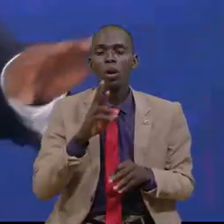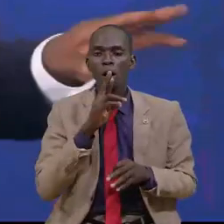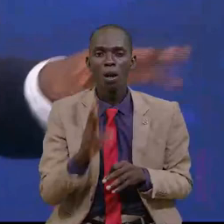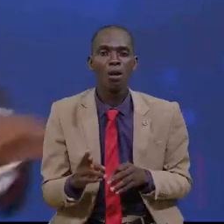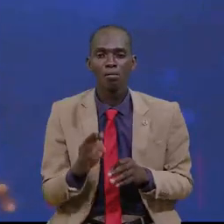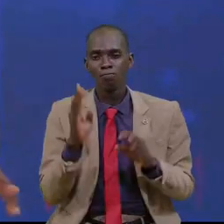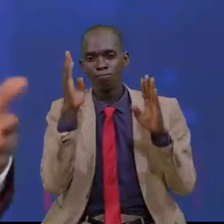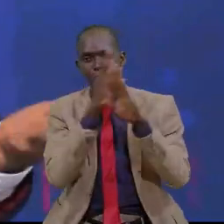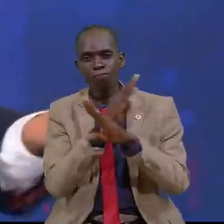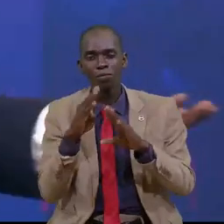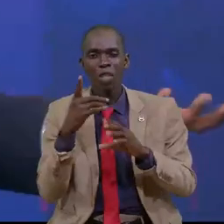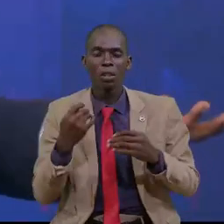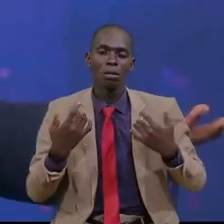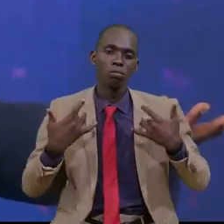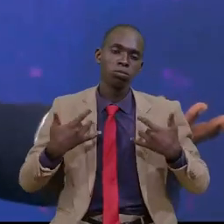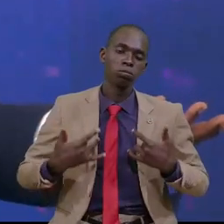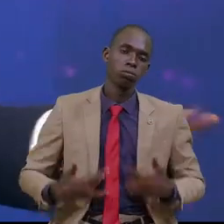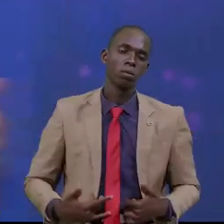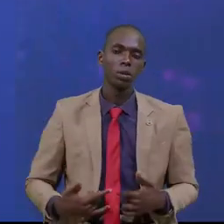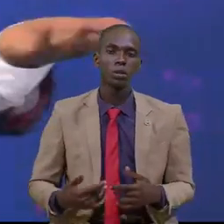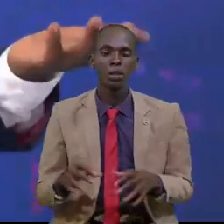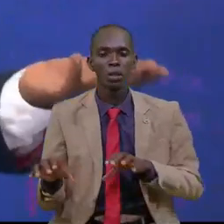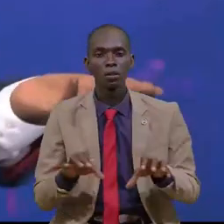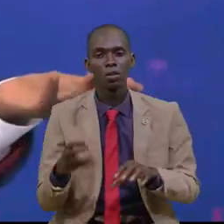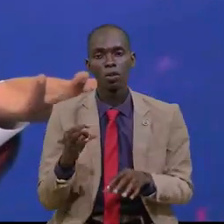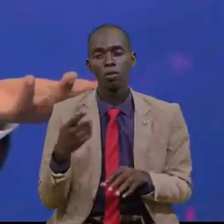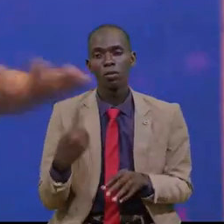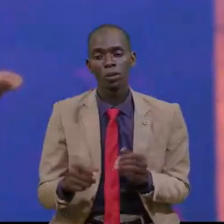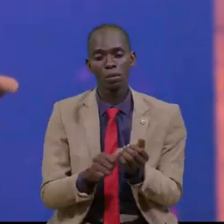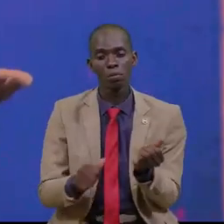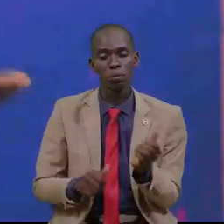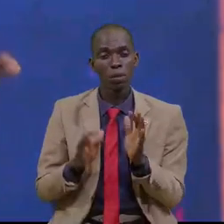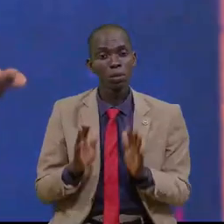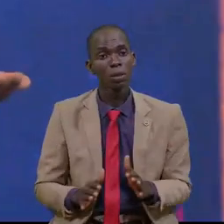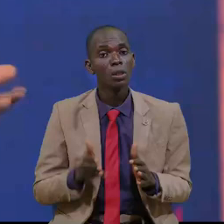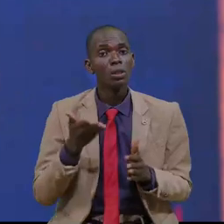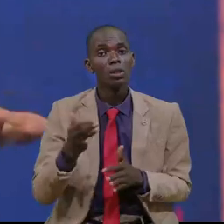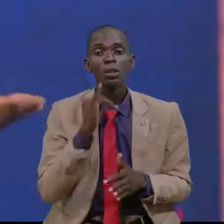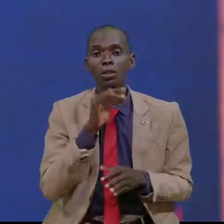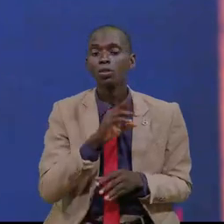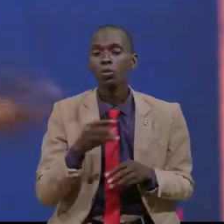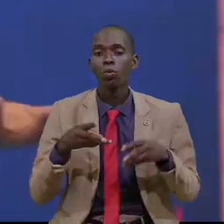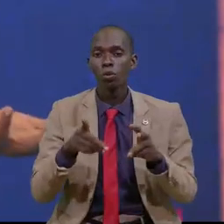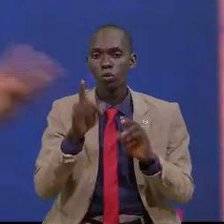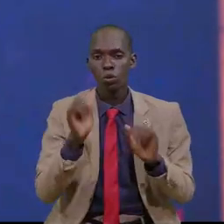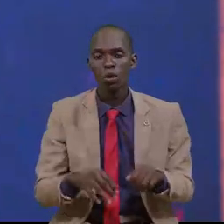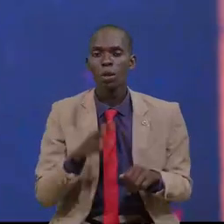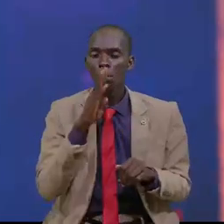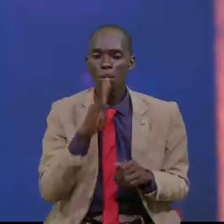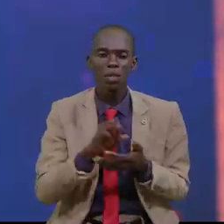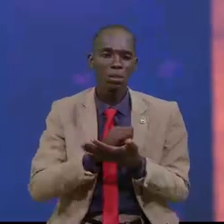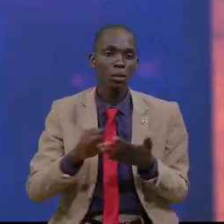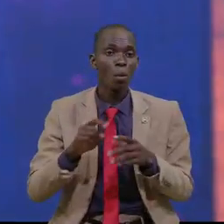évitez les activités perplexes et rétrogrades, ce n'est pas possible d'être sanctifié. Mais quand vous êtes